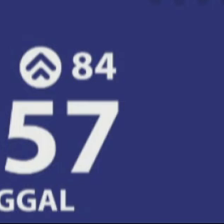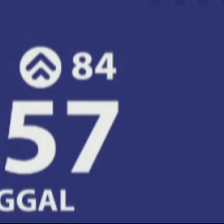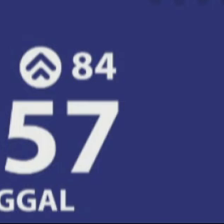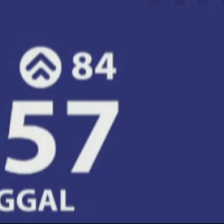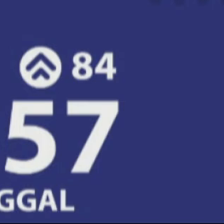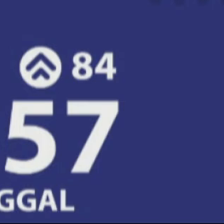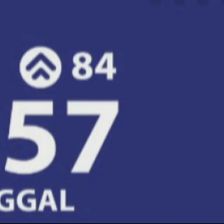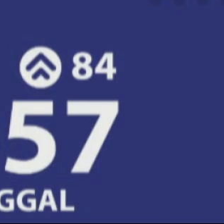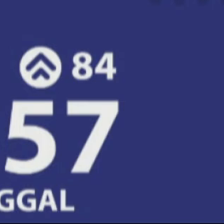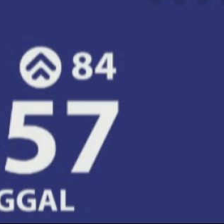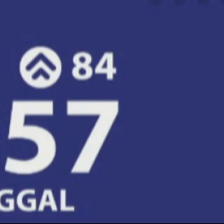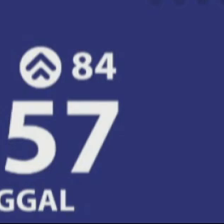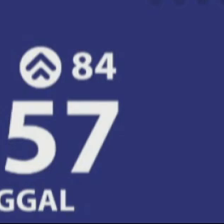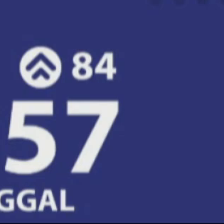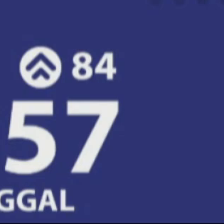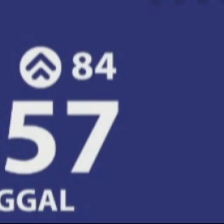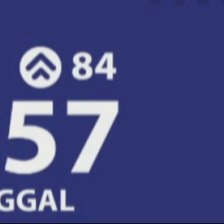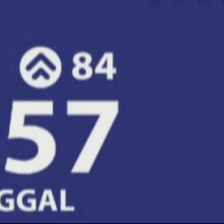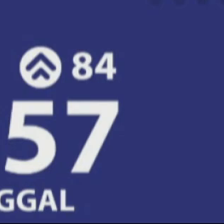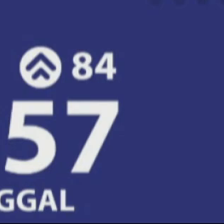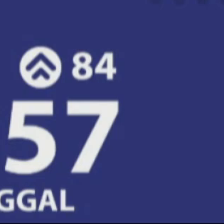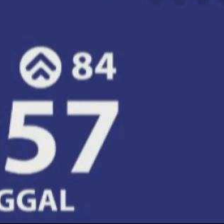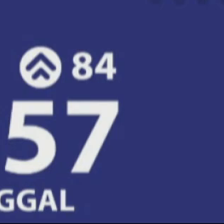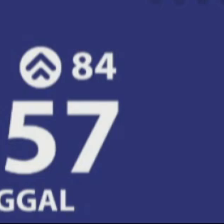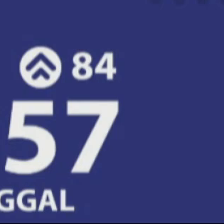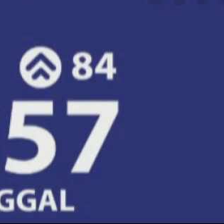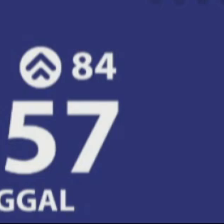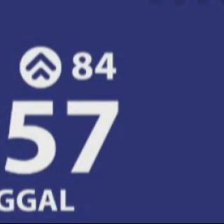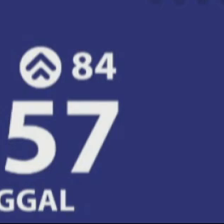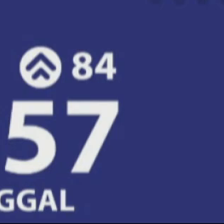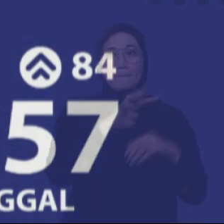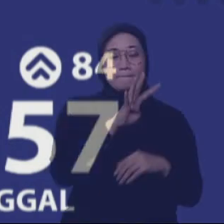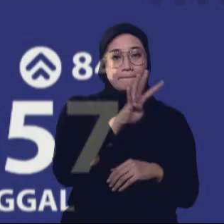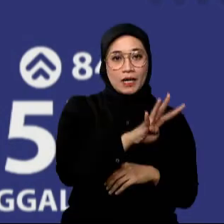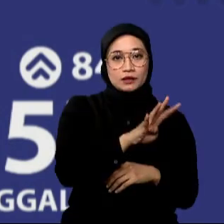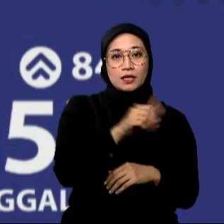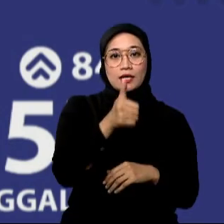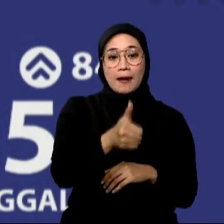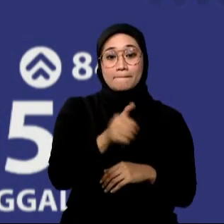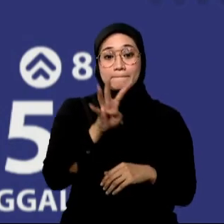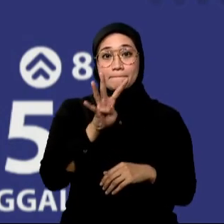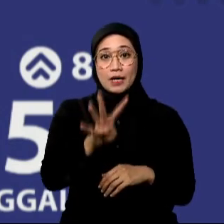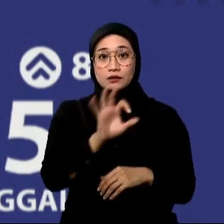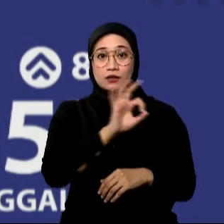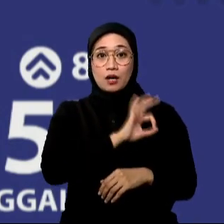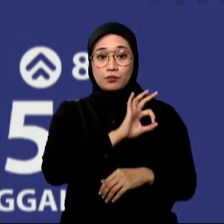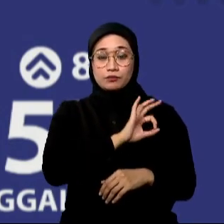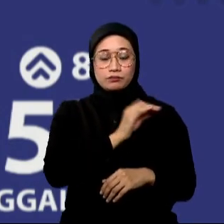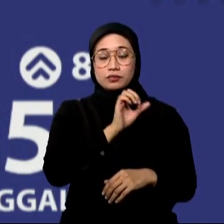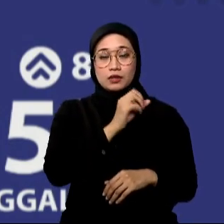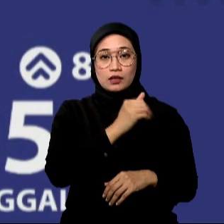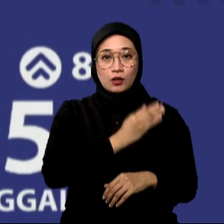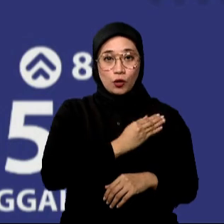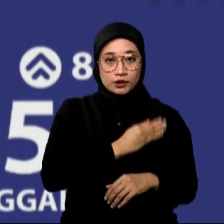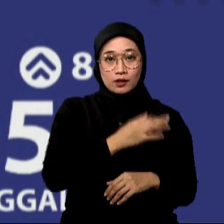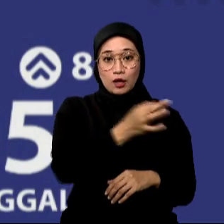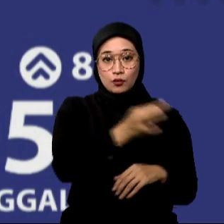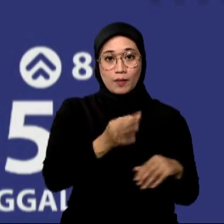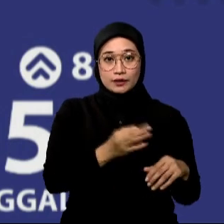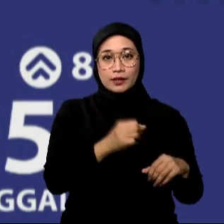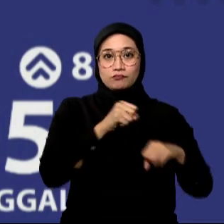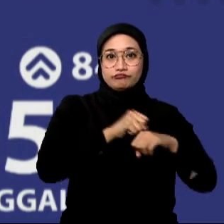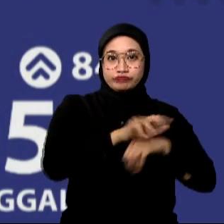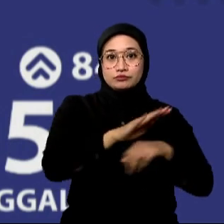orang. 464 kabupaten kota yang telah terdampak di 34